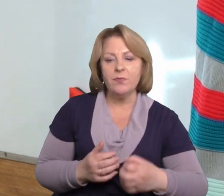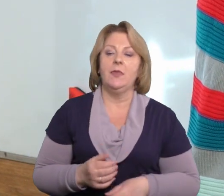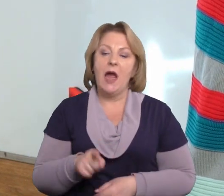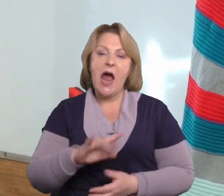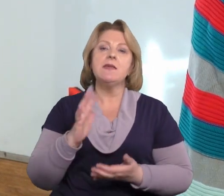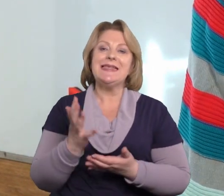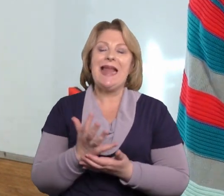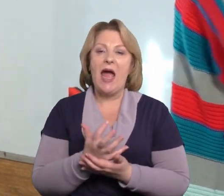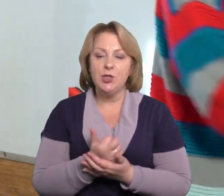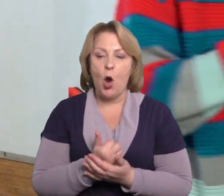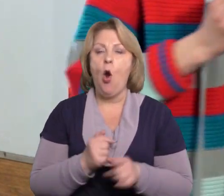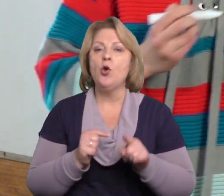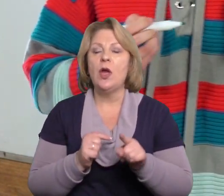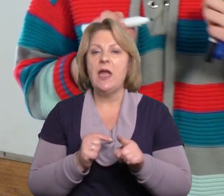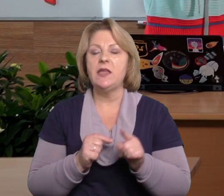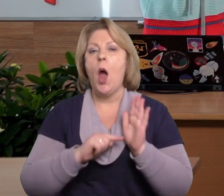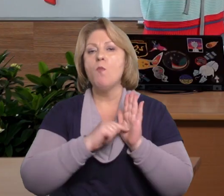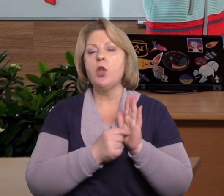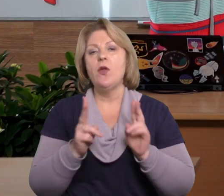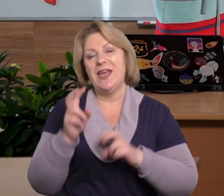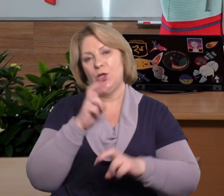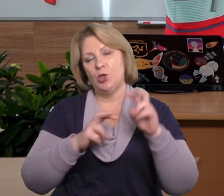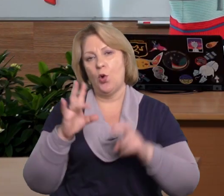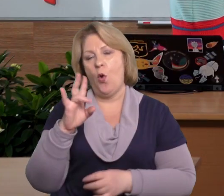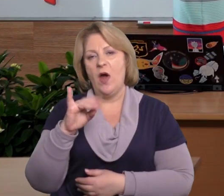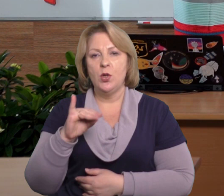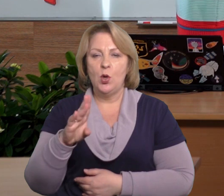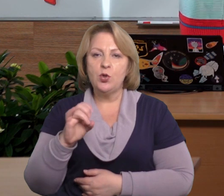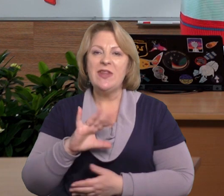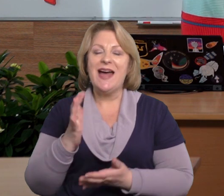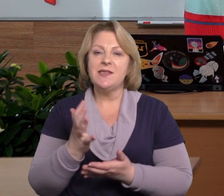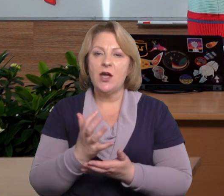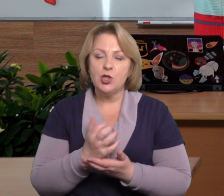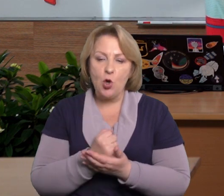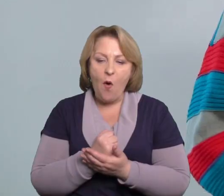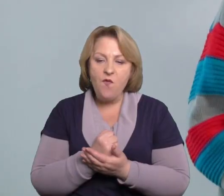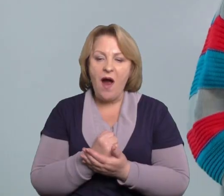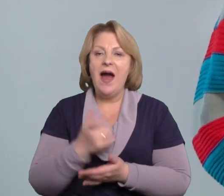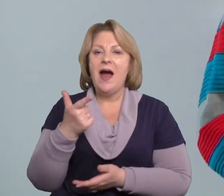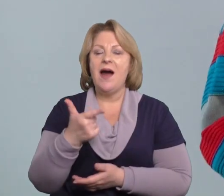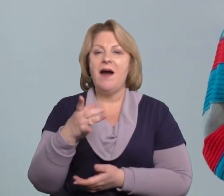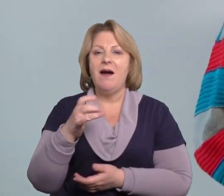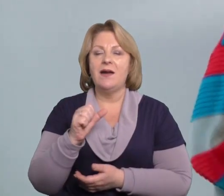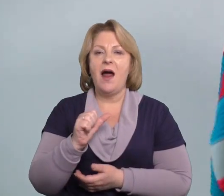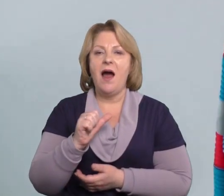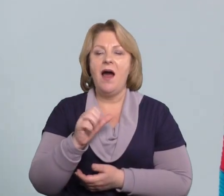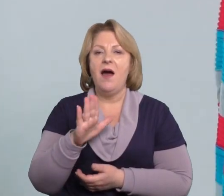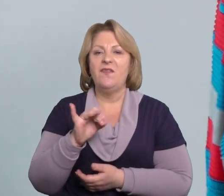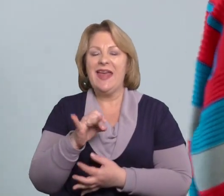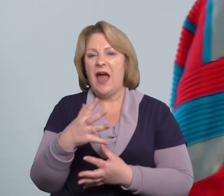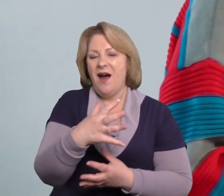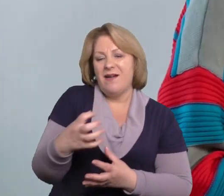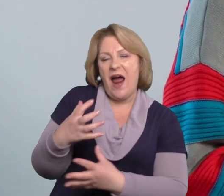він знайшов ось цей множник, який шукав Ньютон. Він знайшов гравітаційну сталу. І, як ви можете бачити,